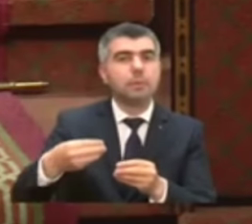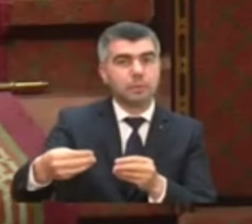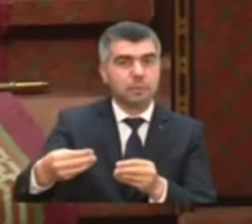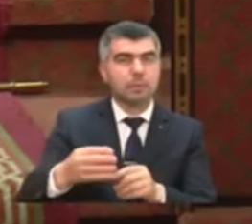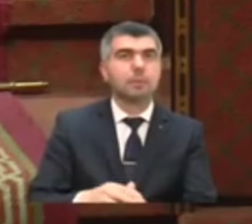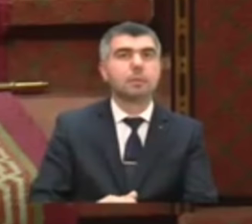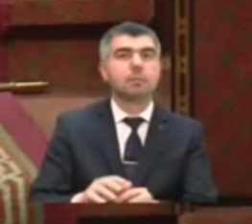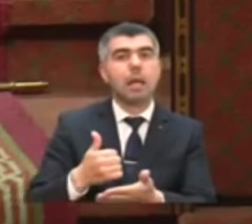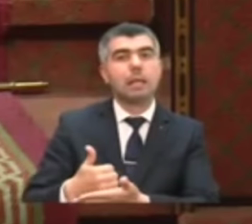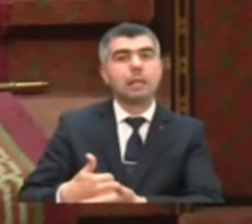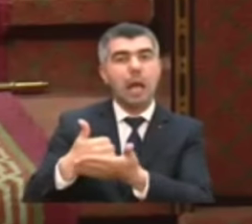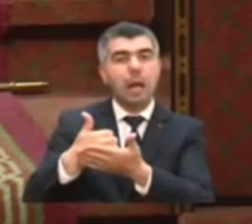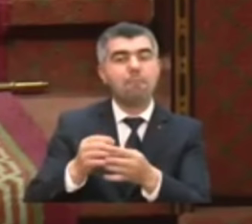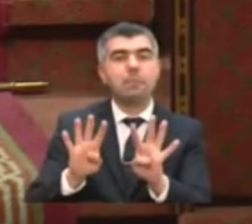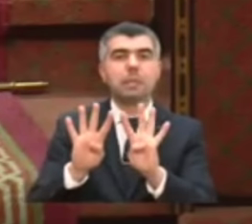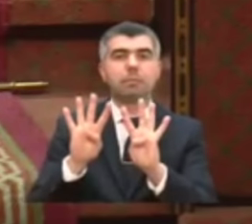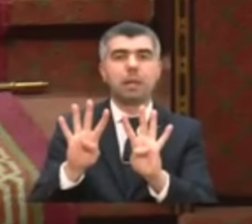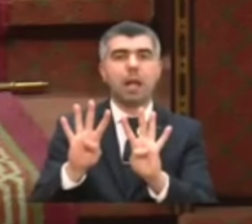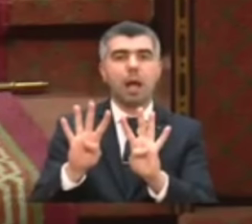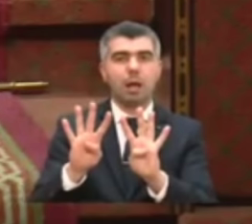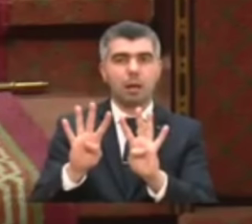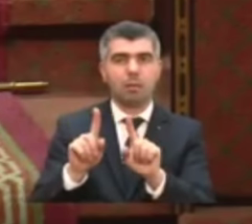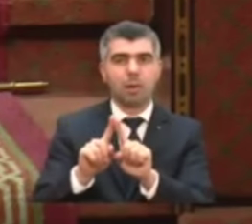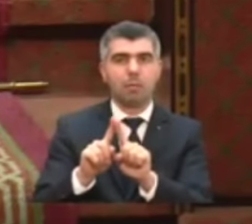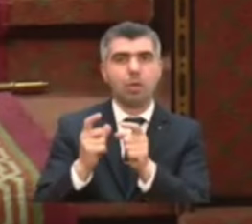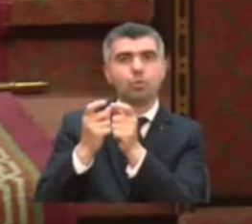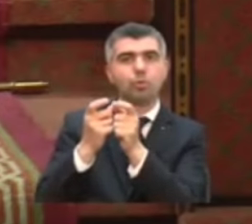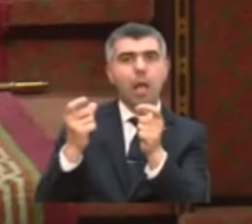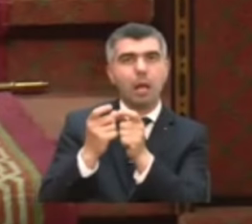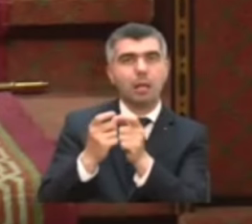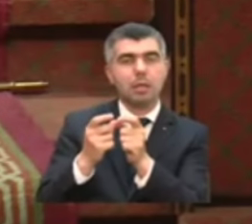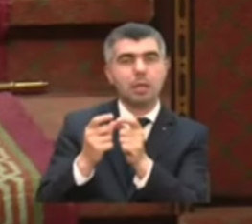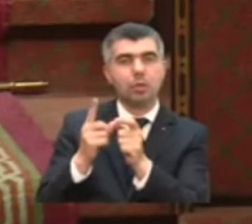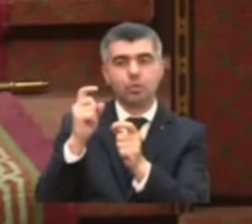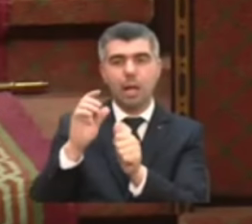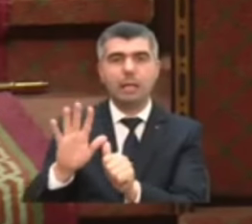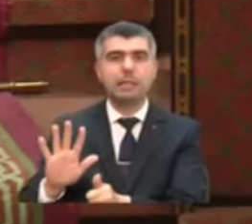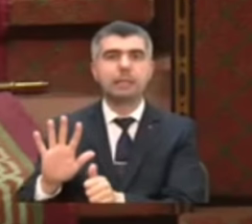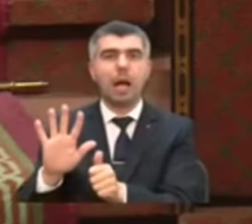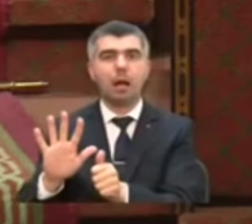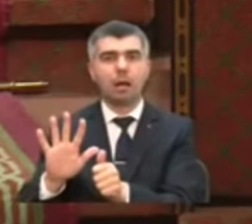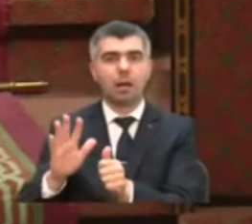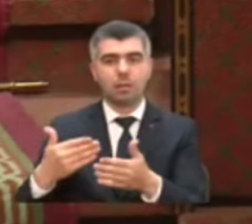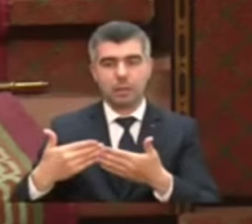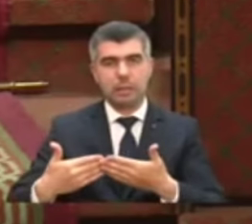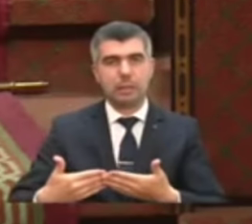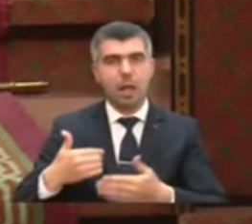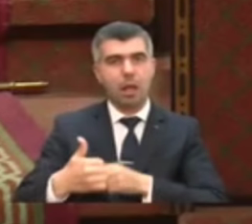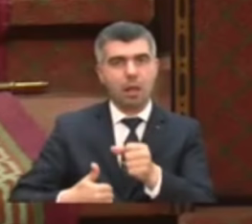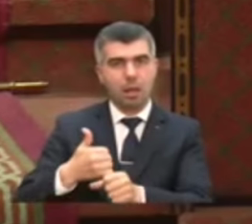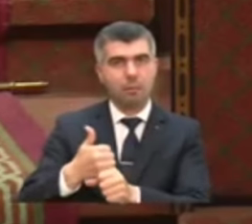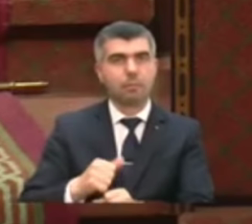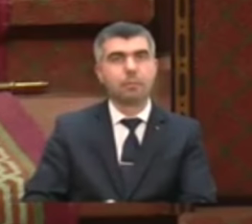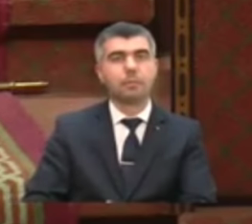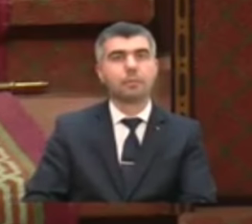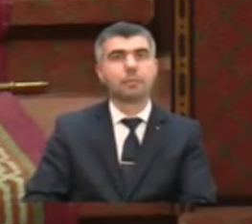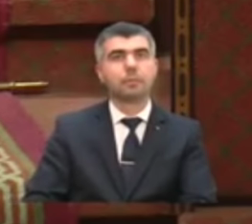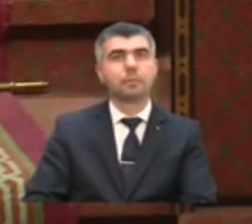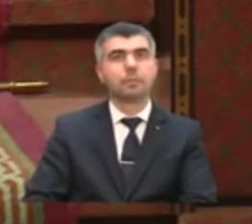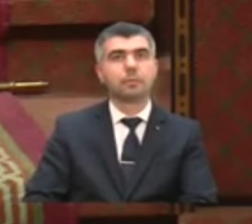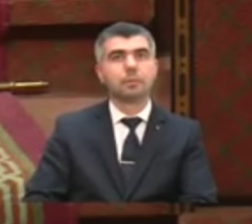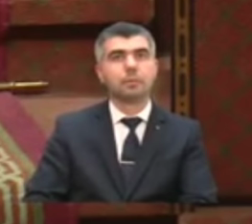الدعم ديال 8 ديال القطاعات اللي كتستافد الى حين شهر 6، الى نهايه شهر 6. نقول لك 8